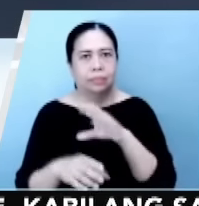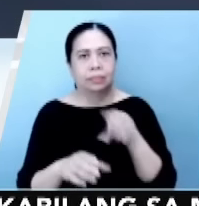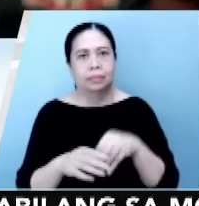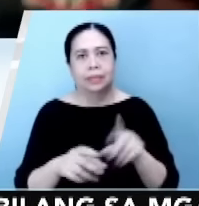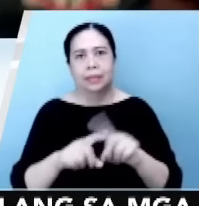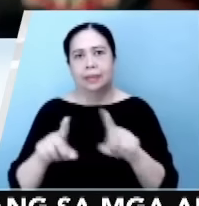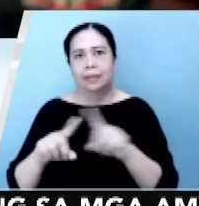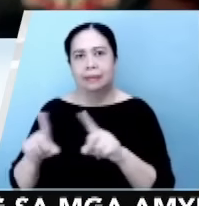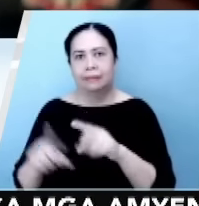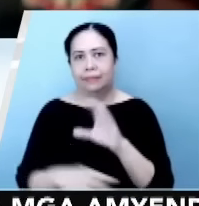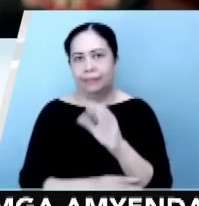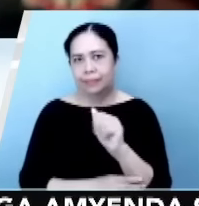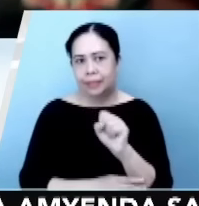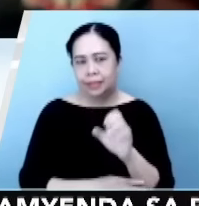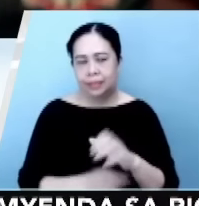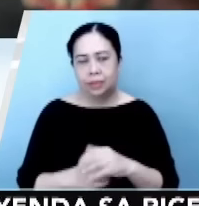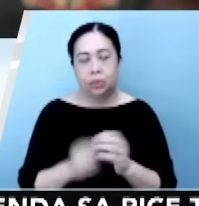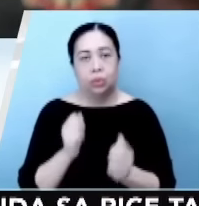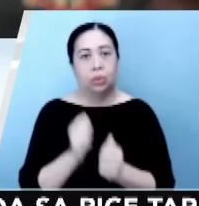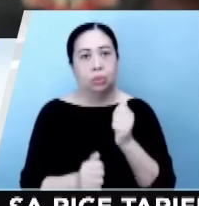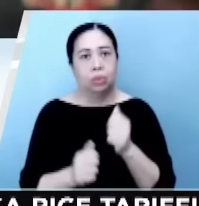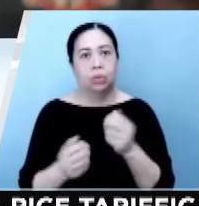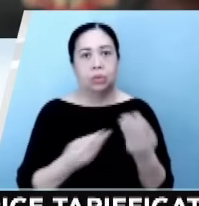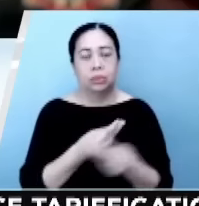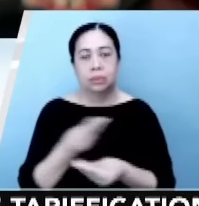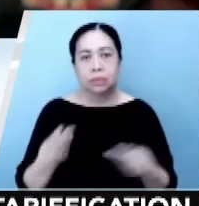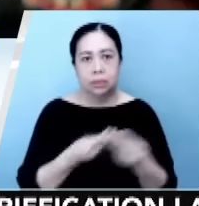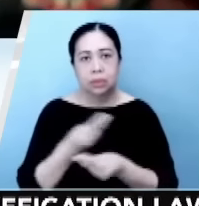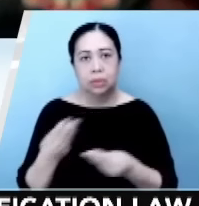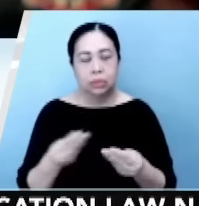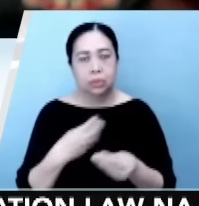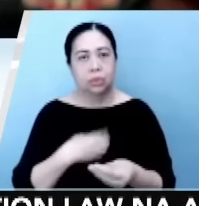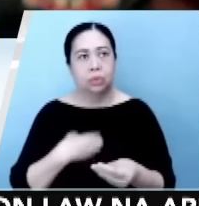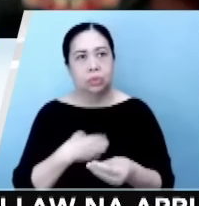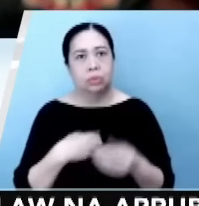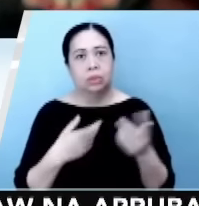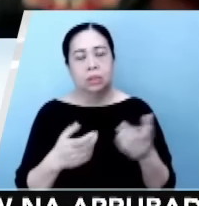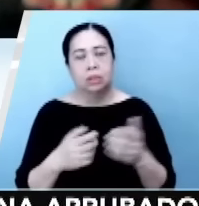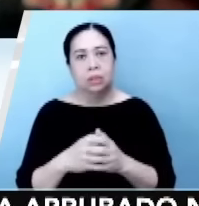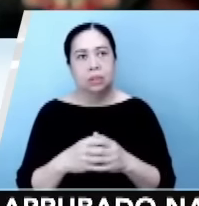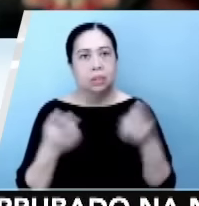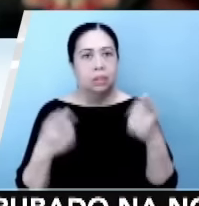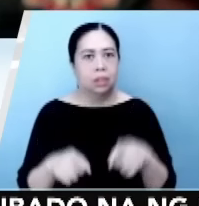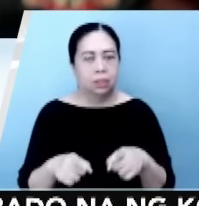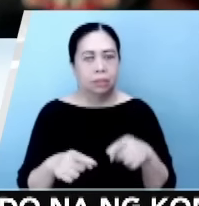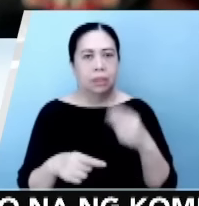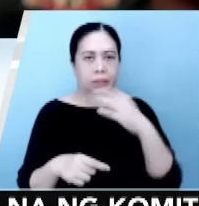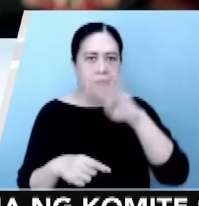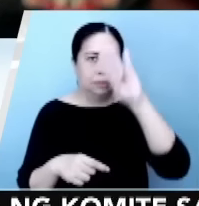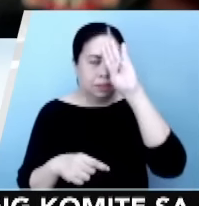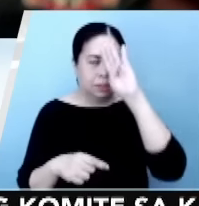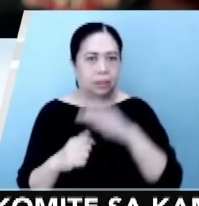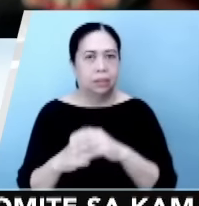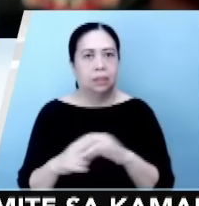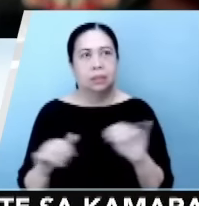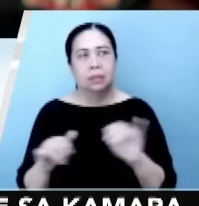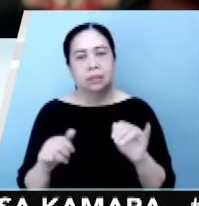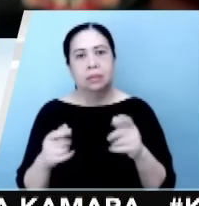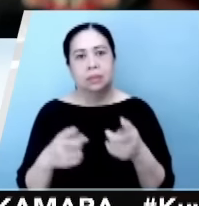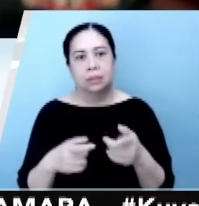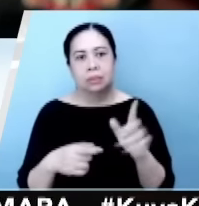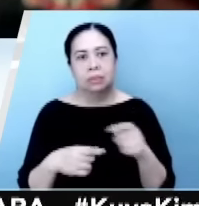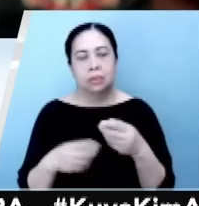cases. Karamihan po ng transaction, ang complaint po is nangyari po sa Cavite. Isa rin po dun sa kanyang mga